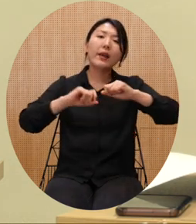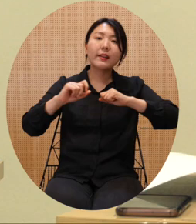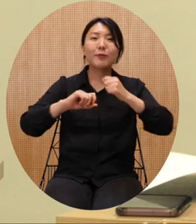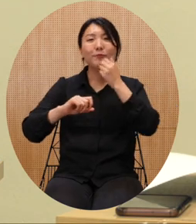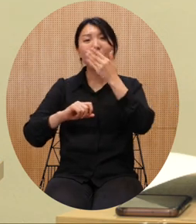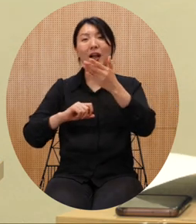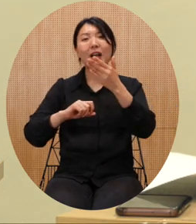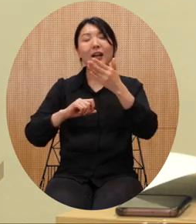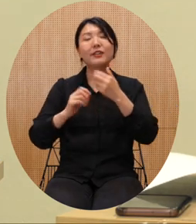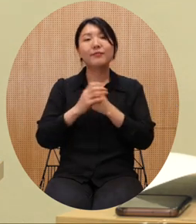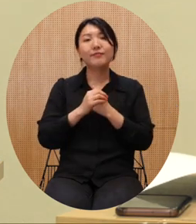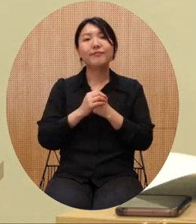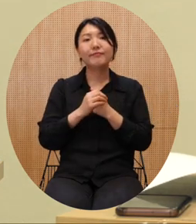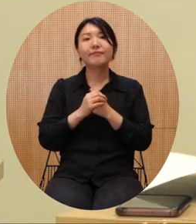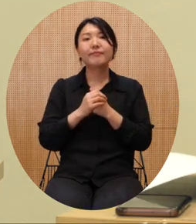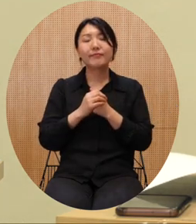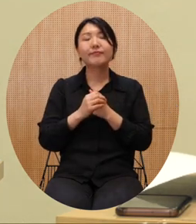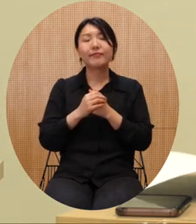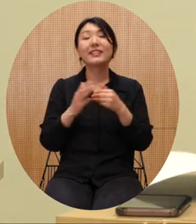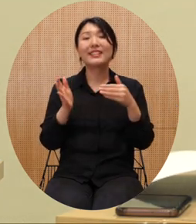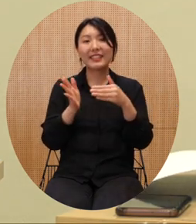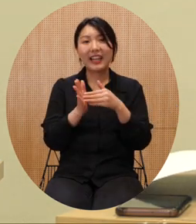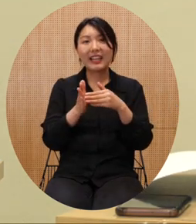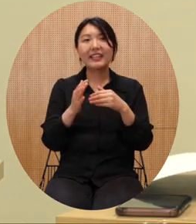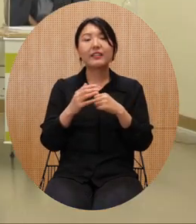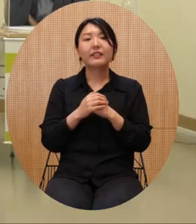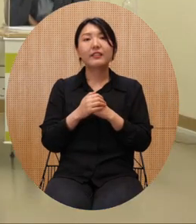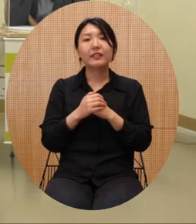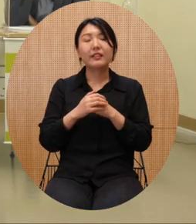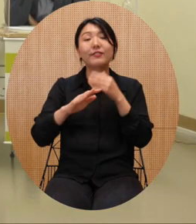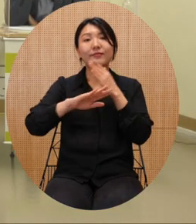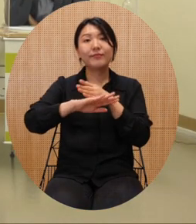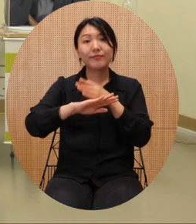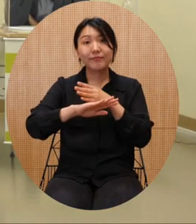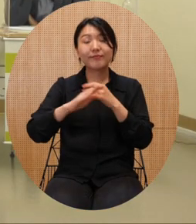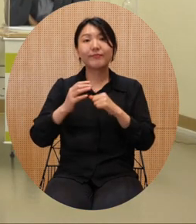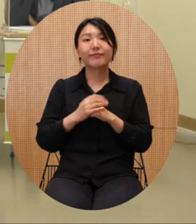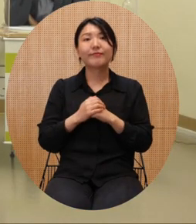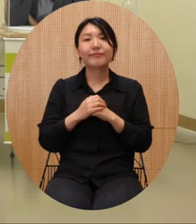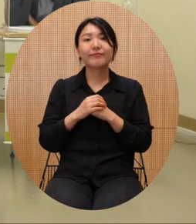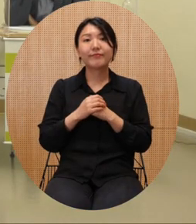수 있지 않을까라는 생각입니다. 예, 이상입니다. 예, 감사합니다.